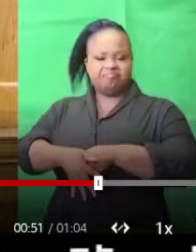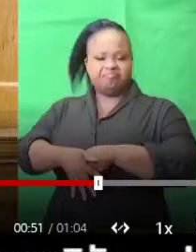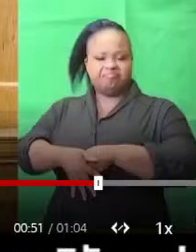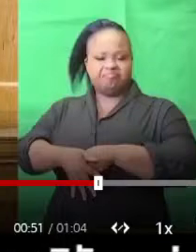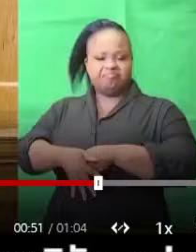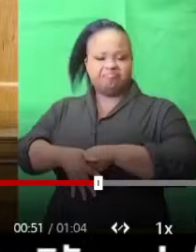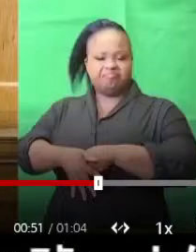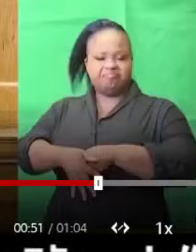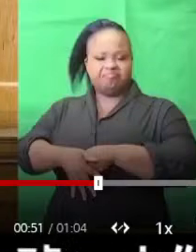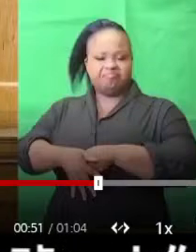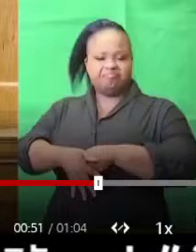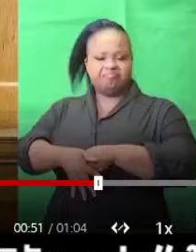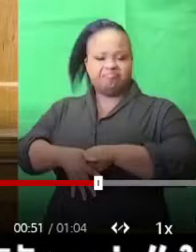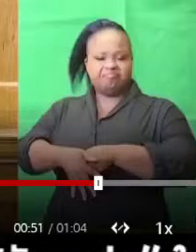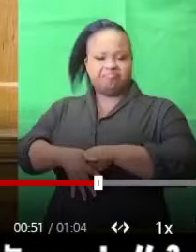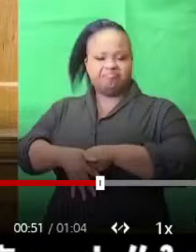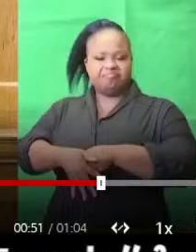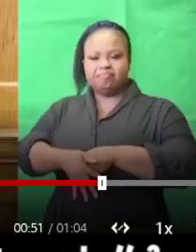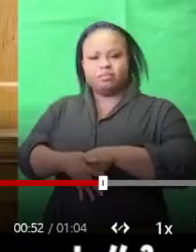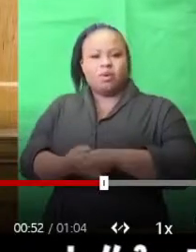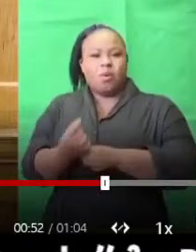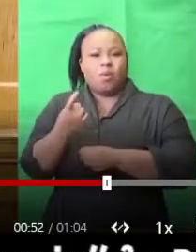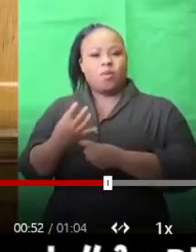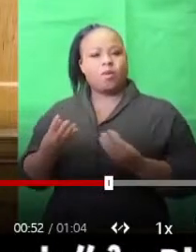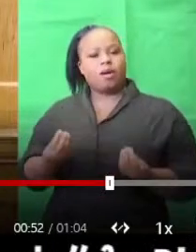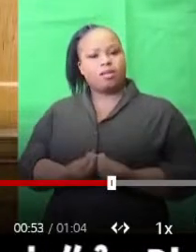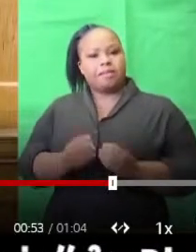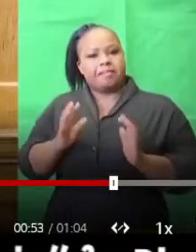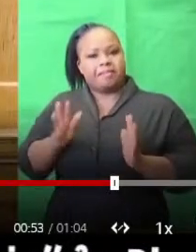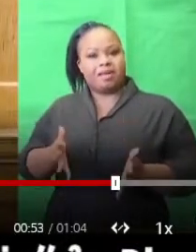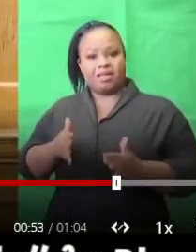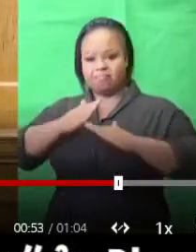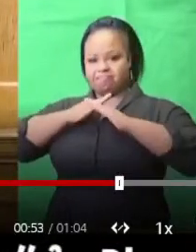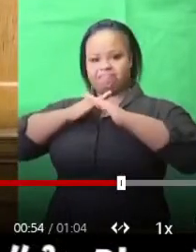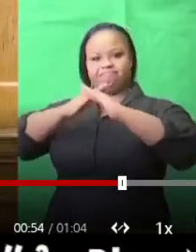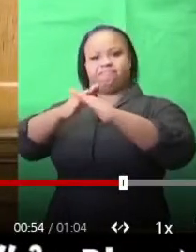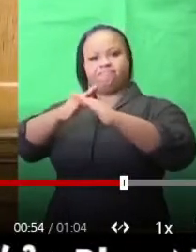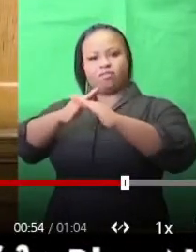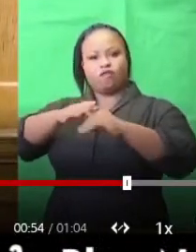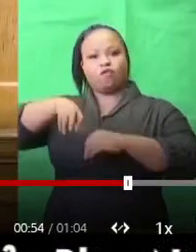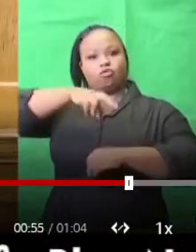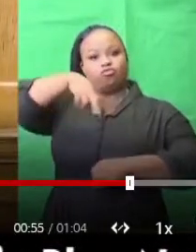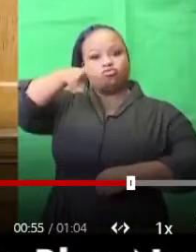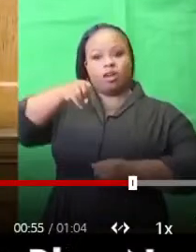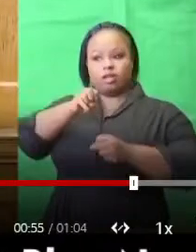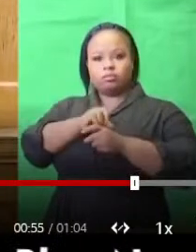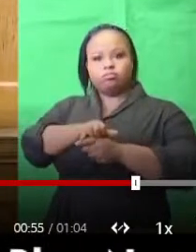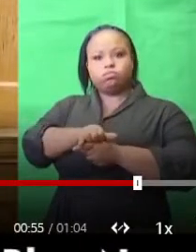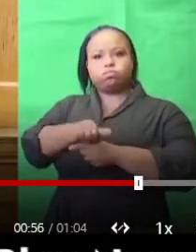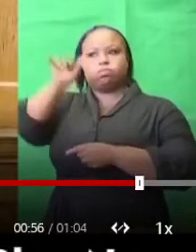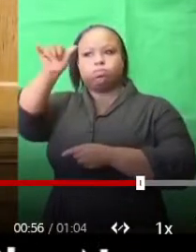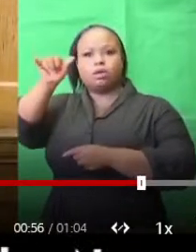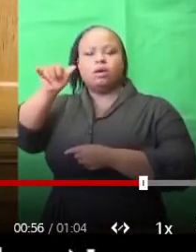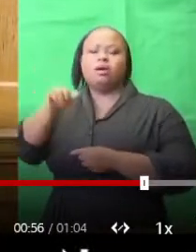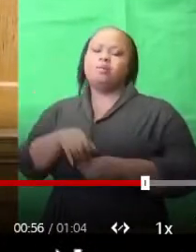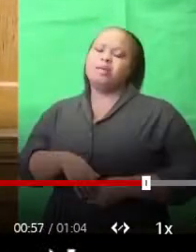จะต้องยกเลิกโดยฉับพลันครับThe porefessionaluff